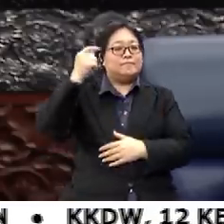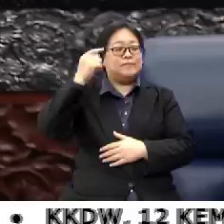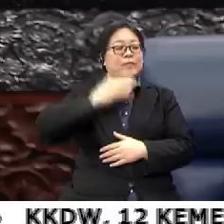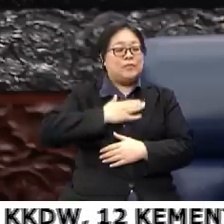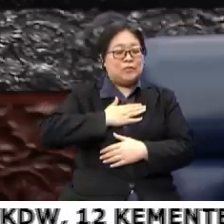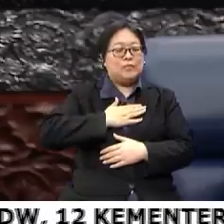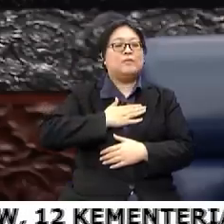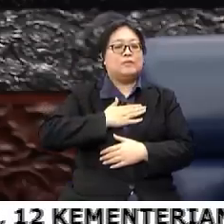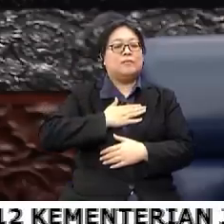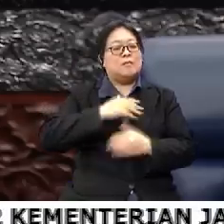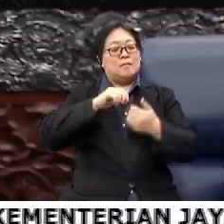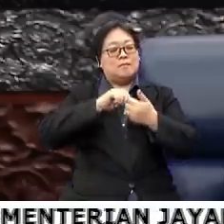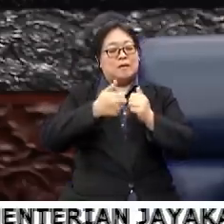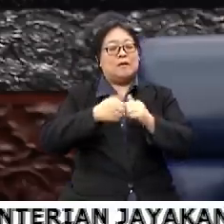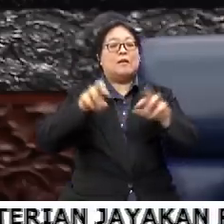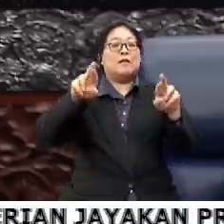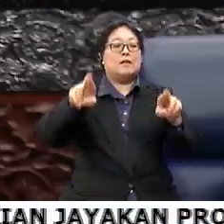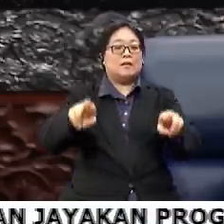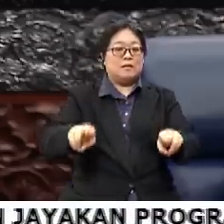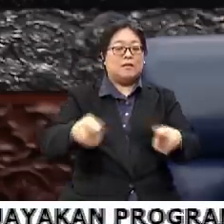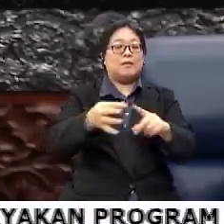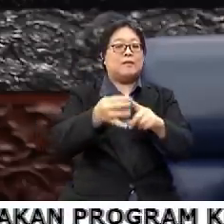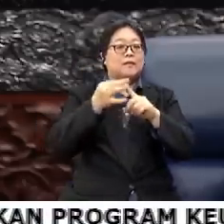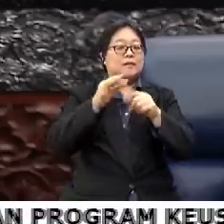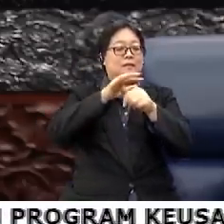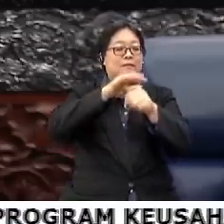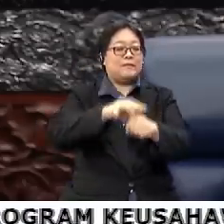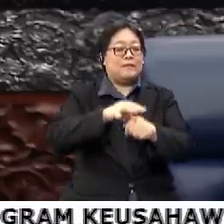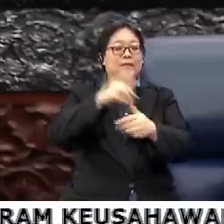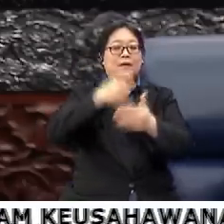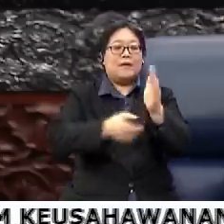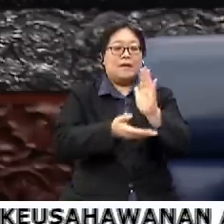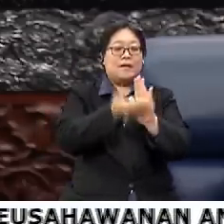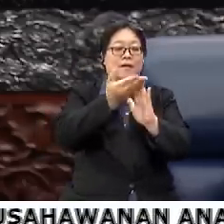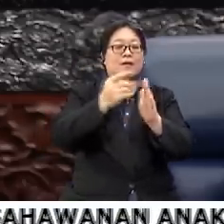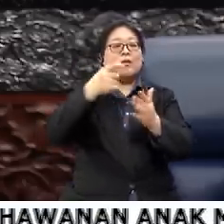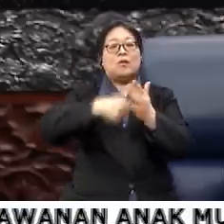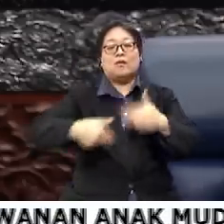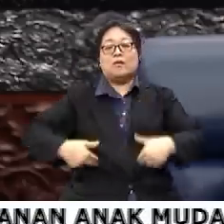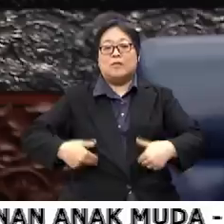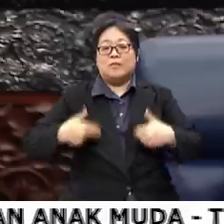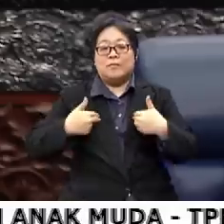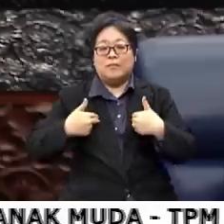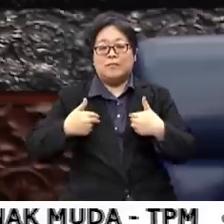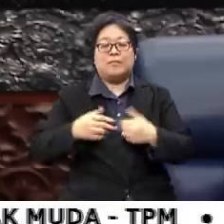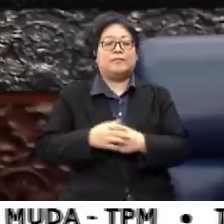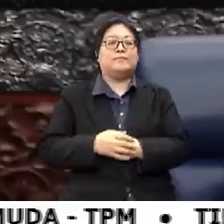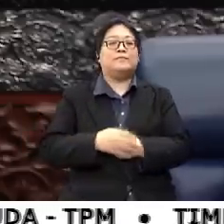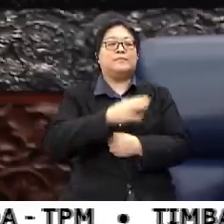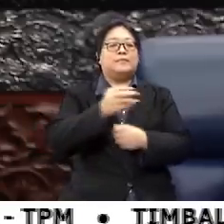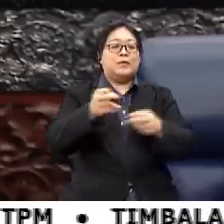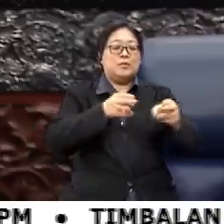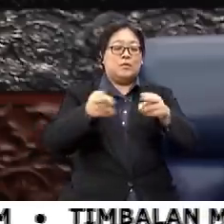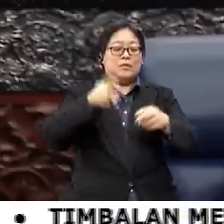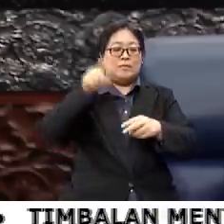terhadap permasalahan rakyat, terutamanya tekanan inflasi dan kos sara hidup serta usaha-usaha